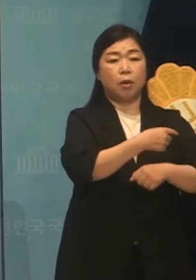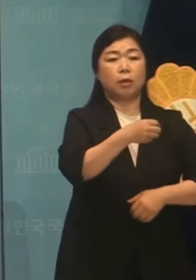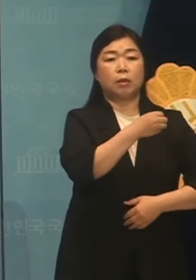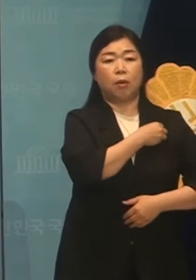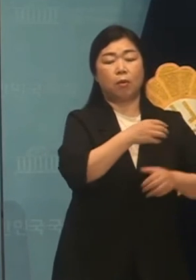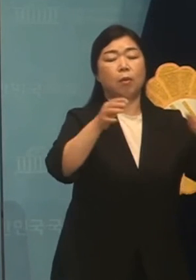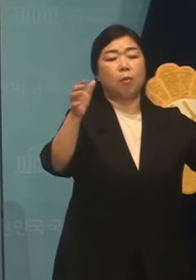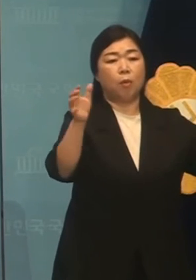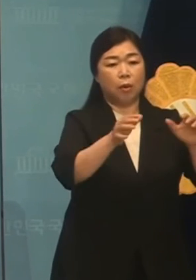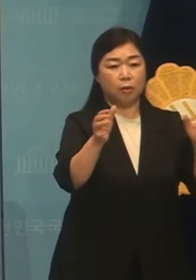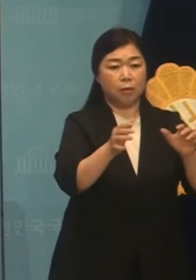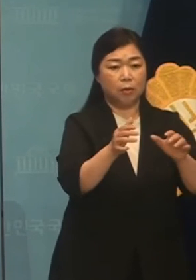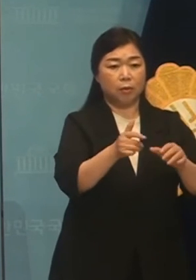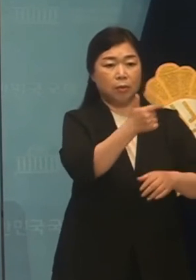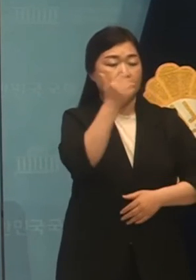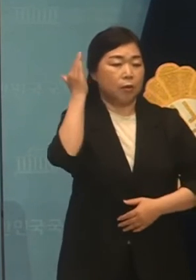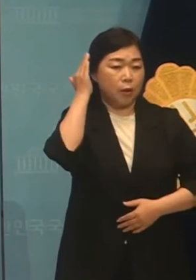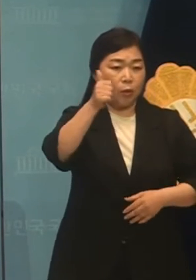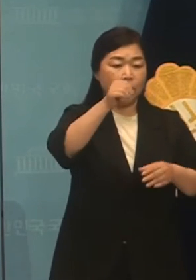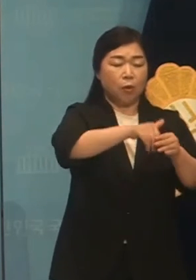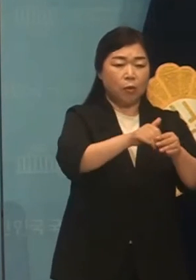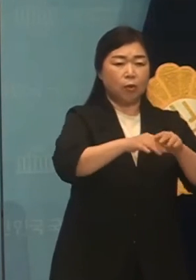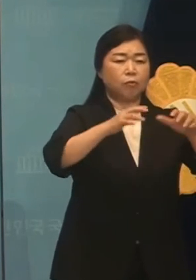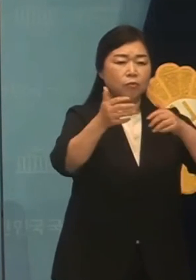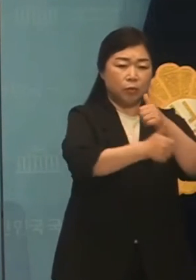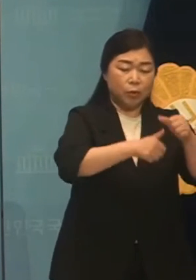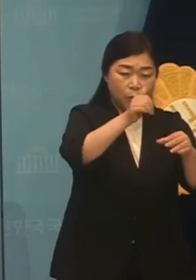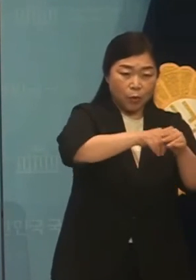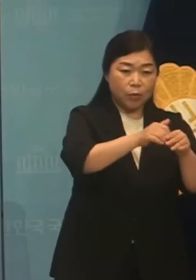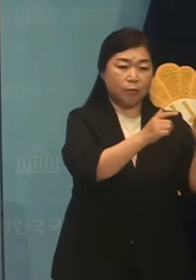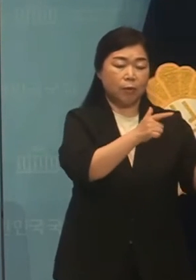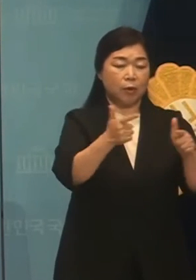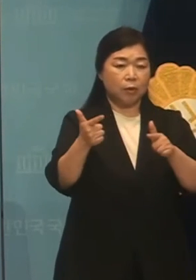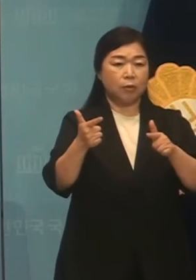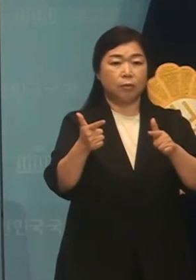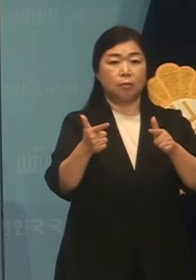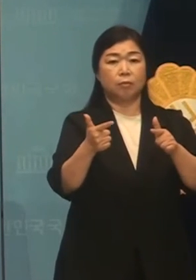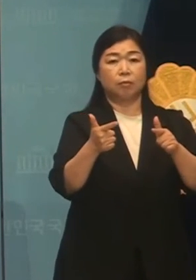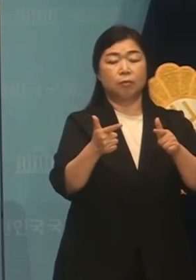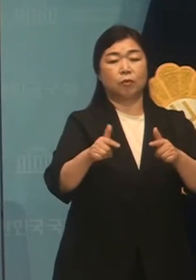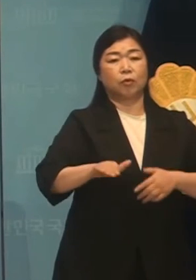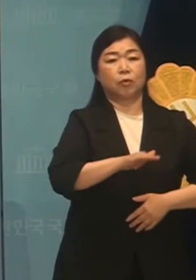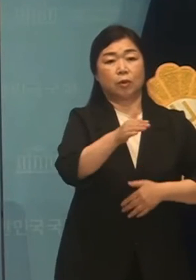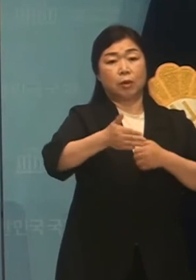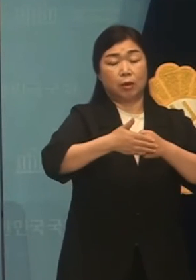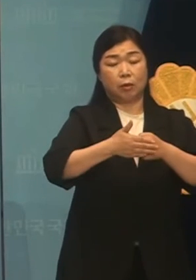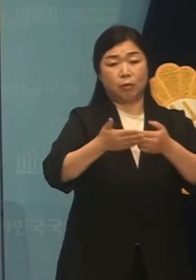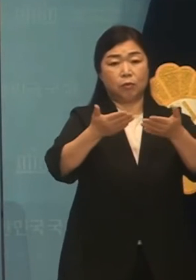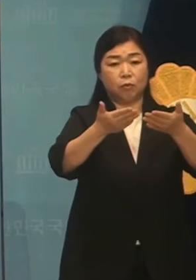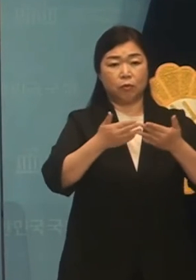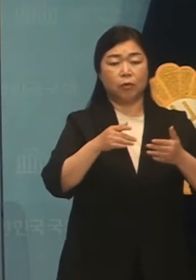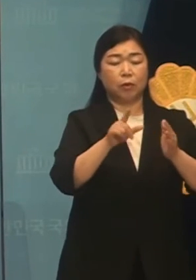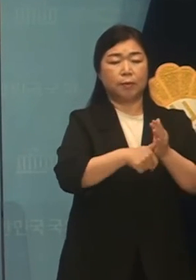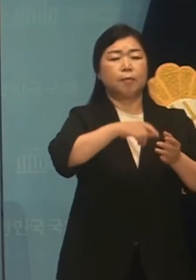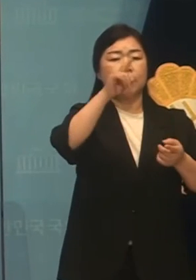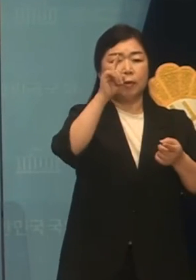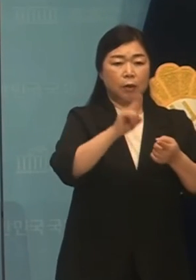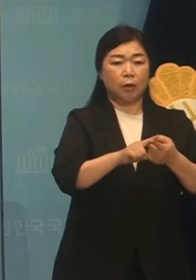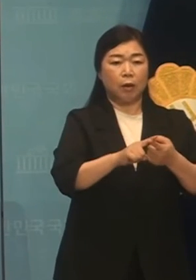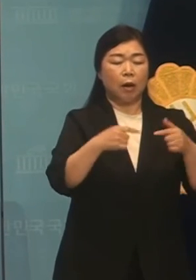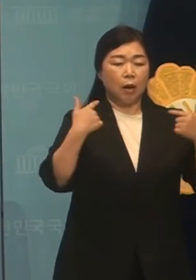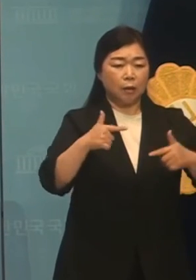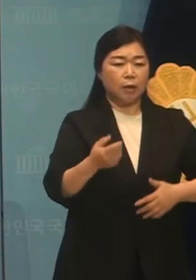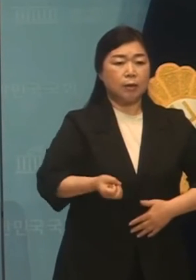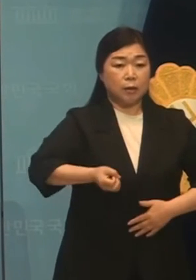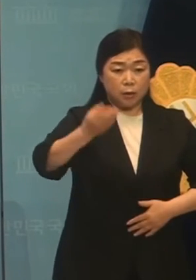모아서 대선이고 총선이고 그분들이 우리 당의 정의대로 활동해서 늘